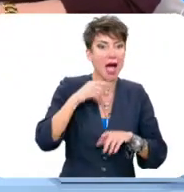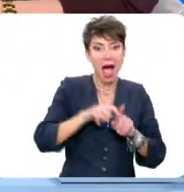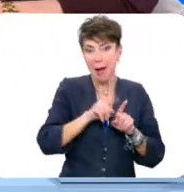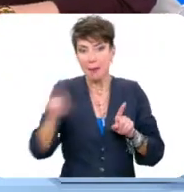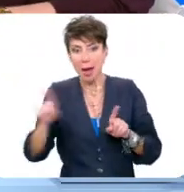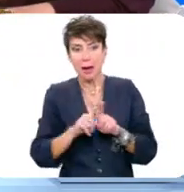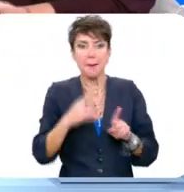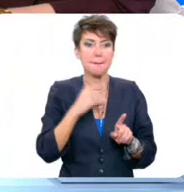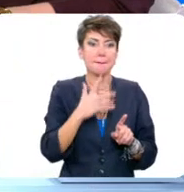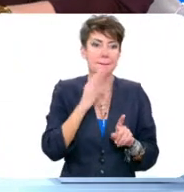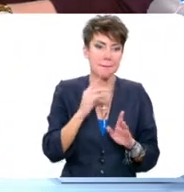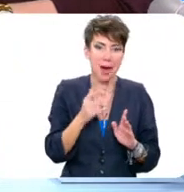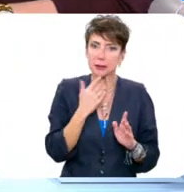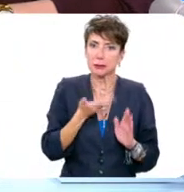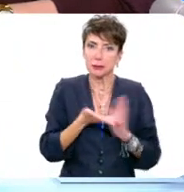γι' αυτό έγινε, αγαπημένη.